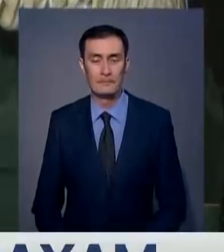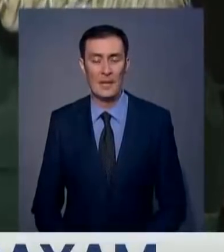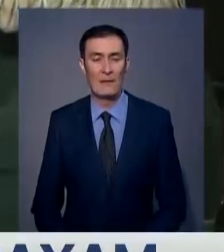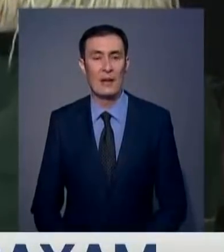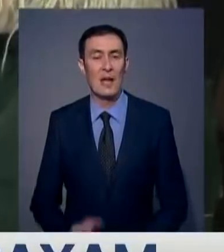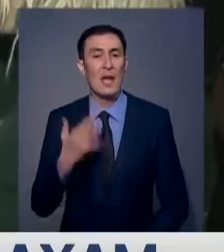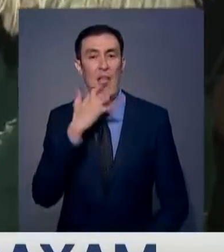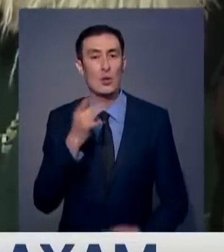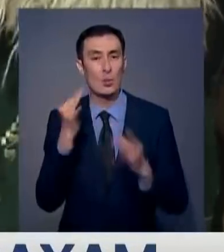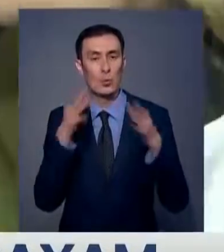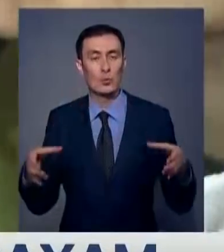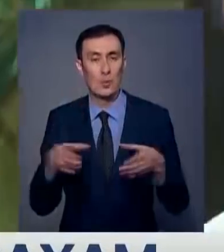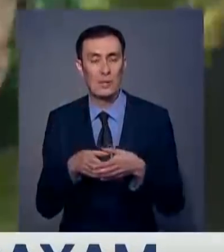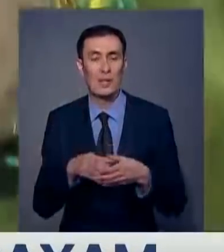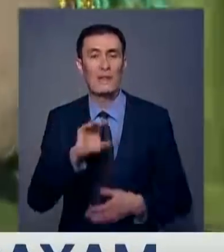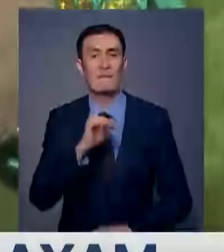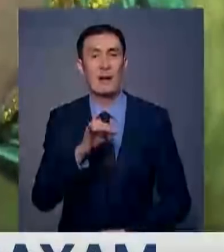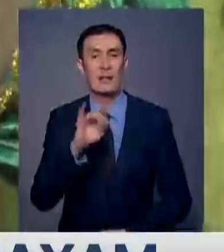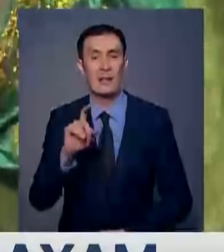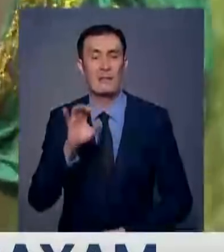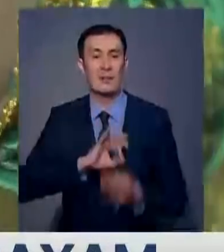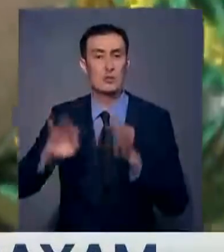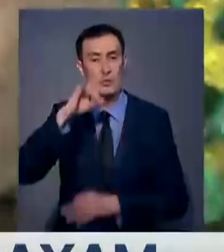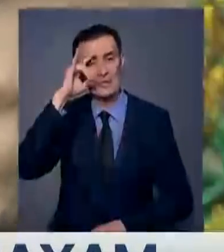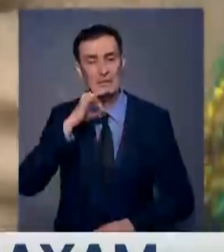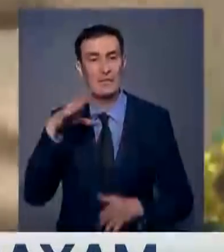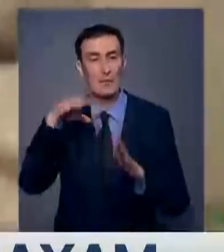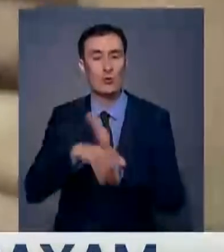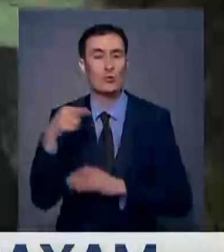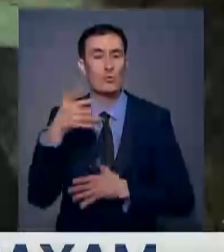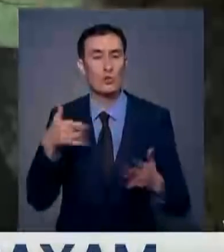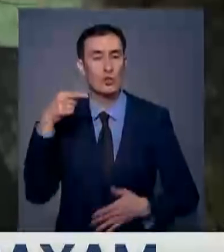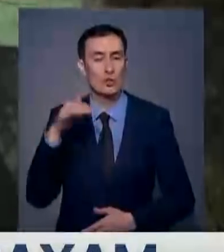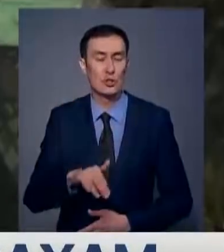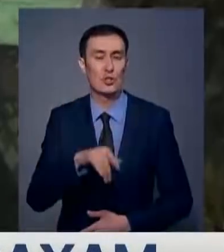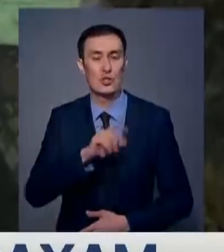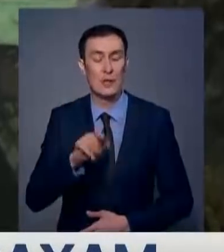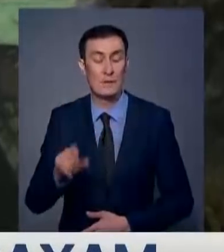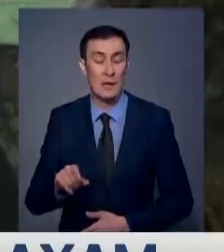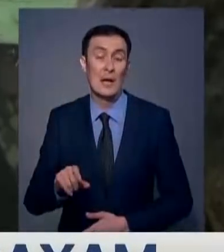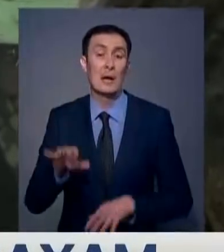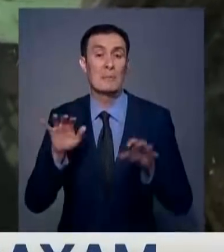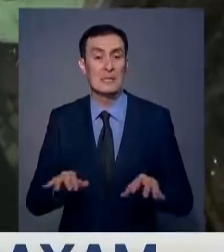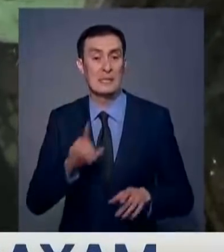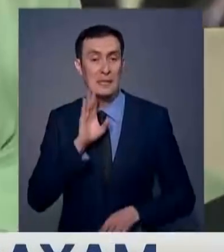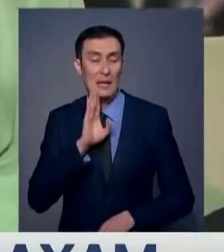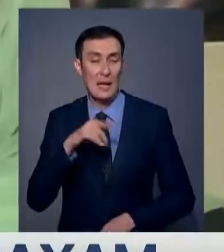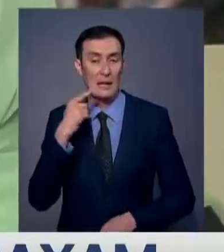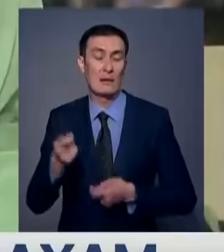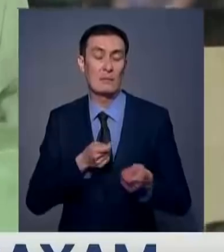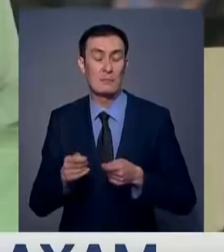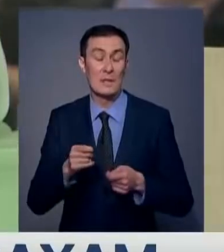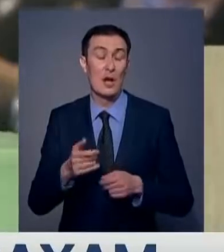В этнокультурное объединение «Войнах» на востоке Казахстана входит около 1000 человек. Татьяна Кагерманова – председатель центра, бизнес-леди,